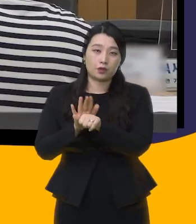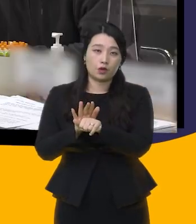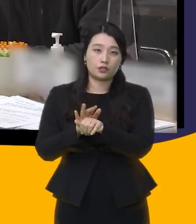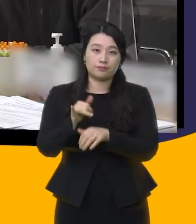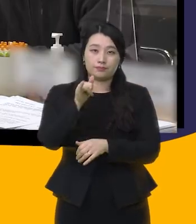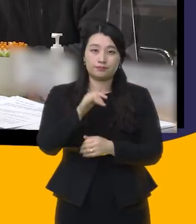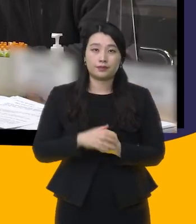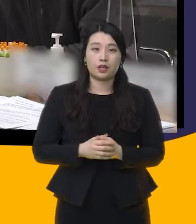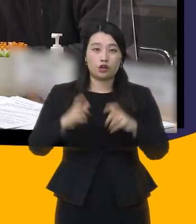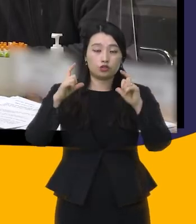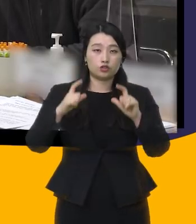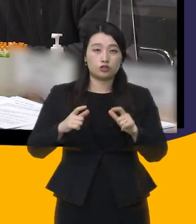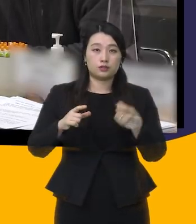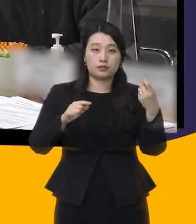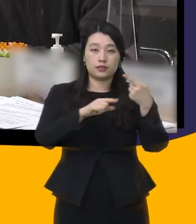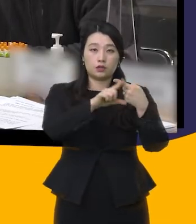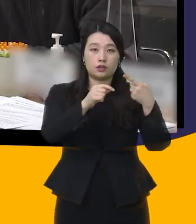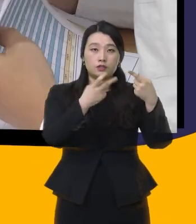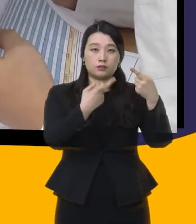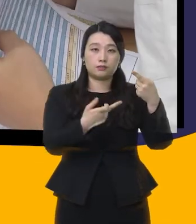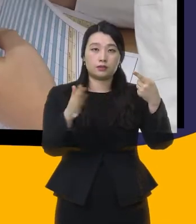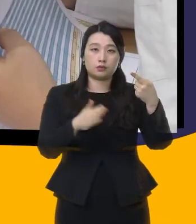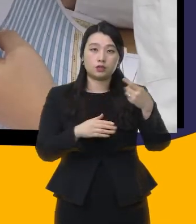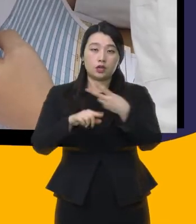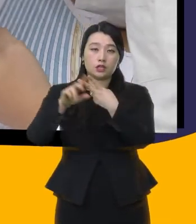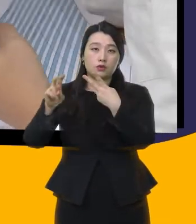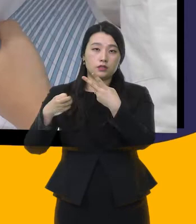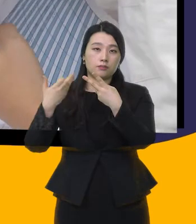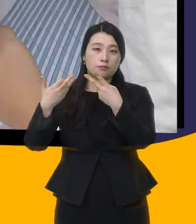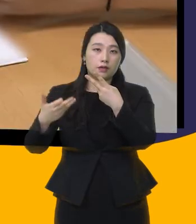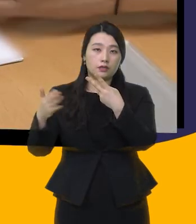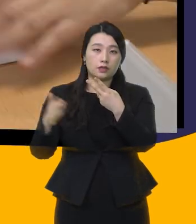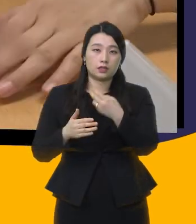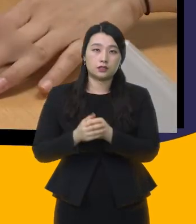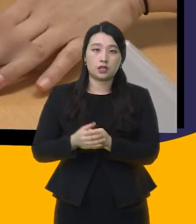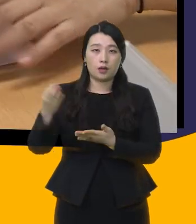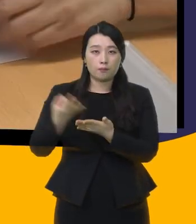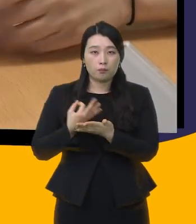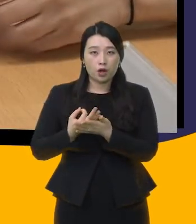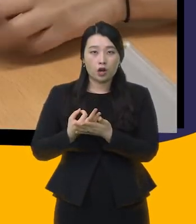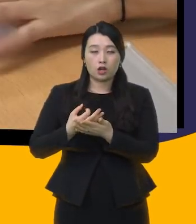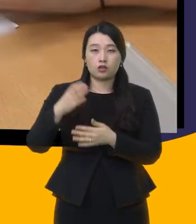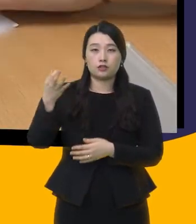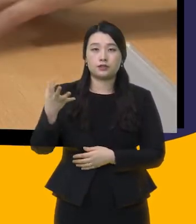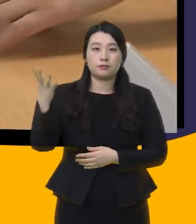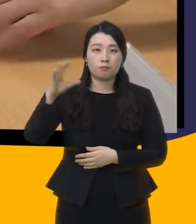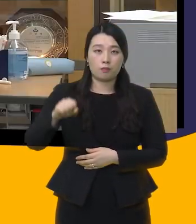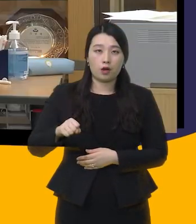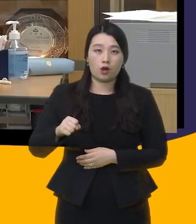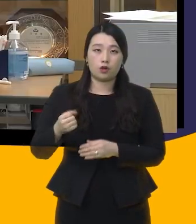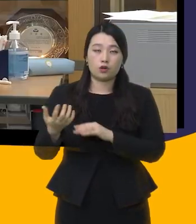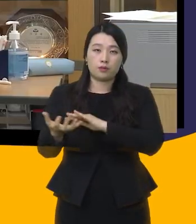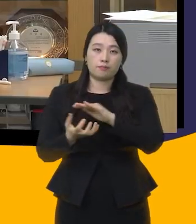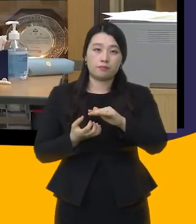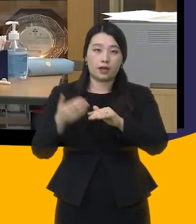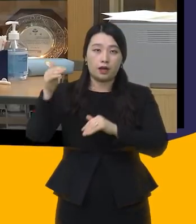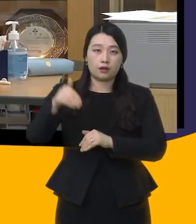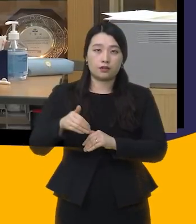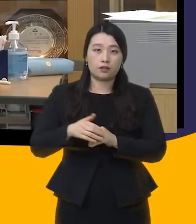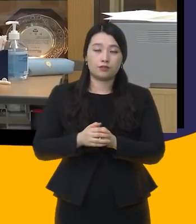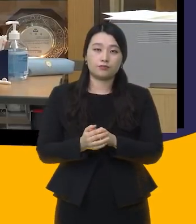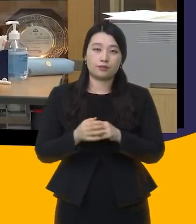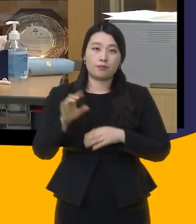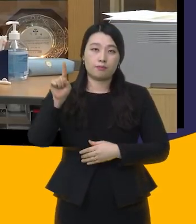구는 오는 12일부터 다음달 18일까지 연매출 10억원 미만 자영업자를 대상으로 신청을 받아 한 곳당 100만원씩